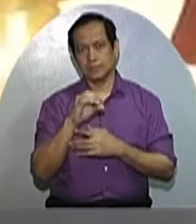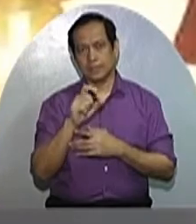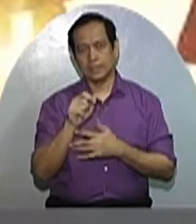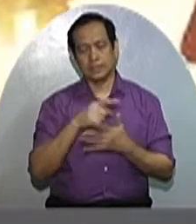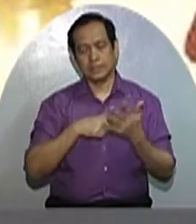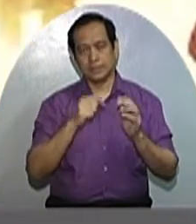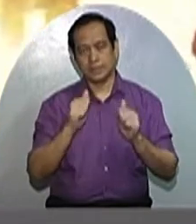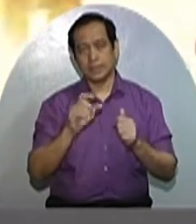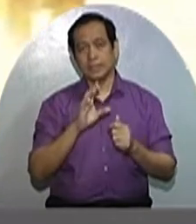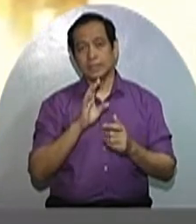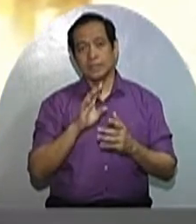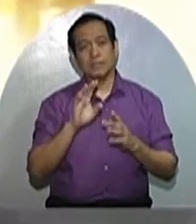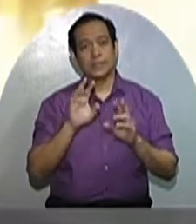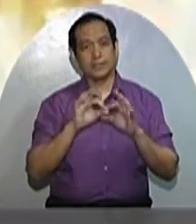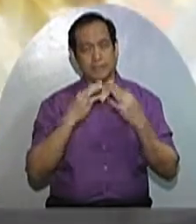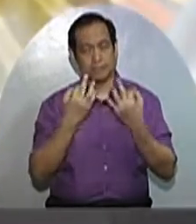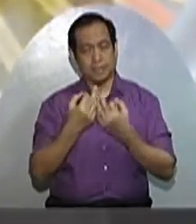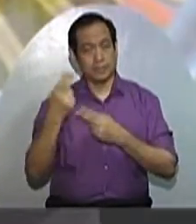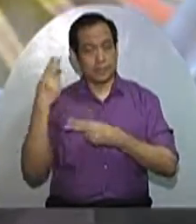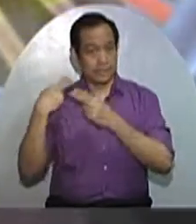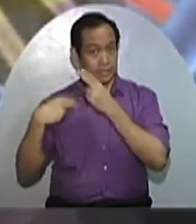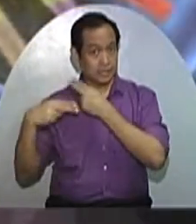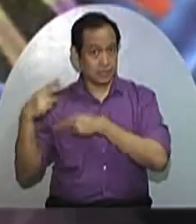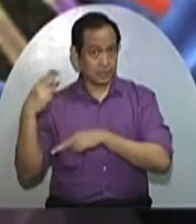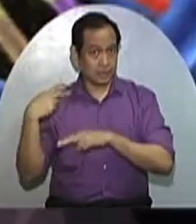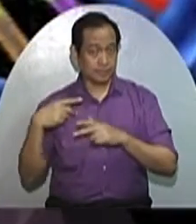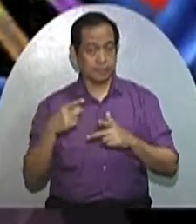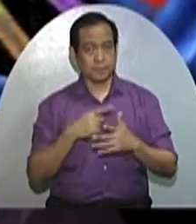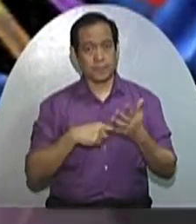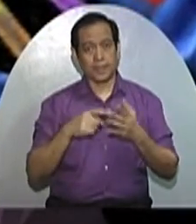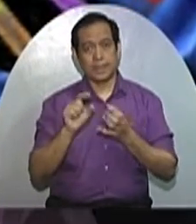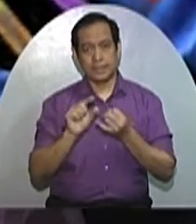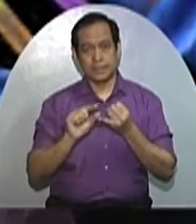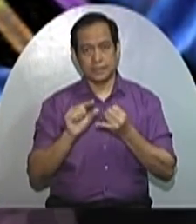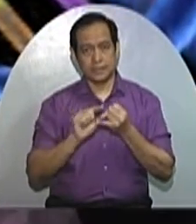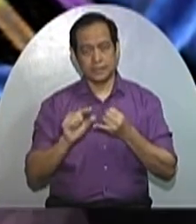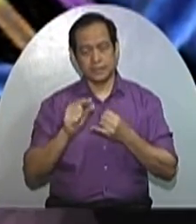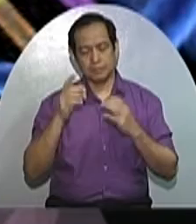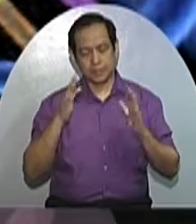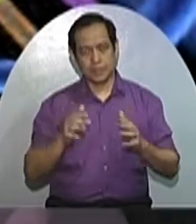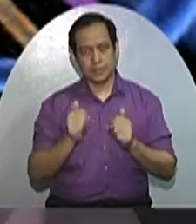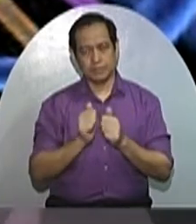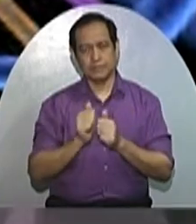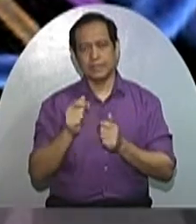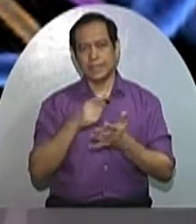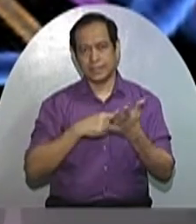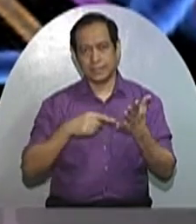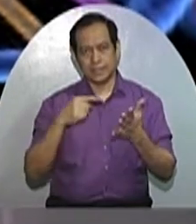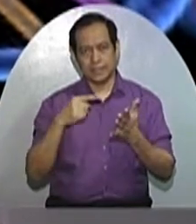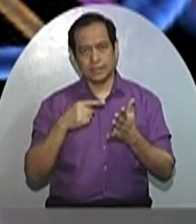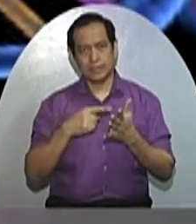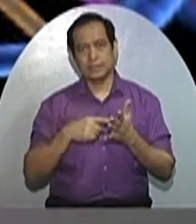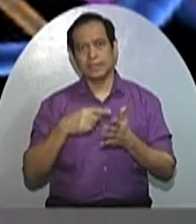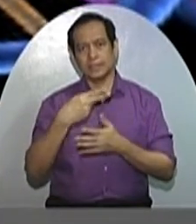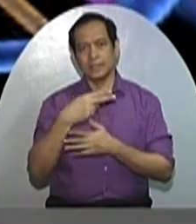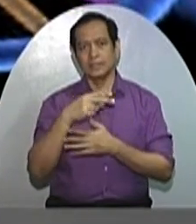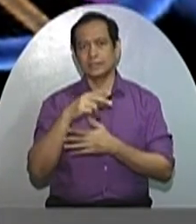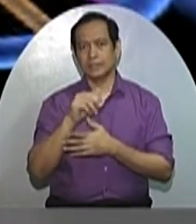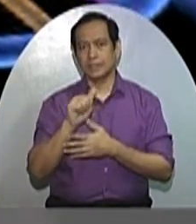ay family history o namana. Kadalasan na ang genes ng isang taong may spondylitis ay tinatawag